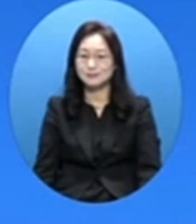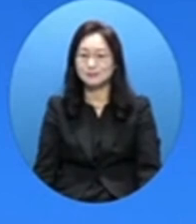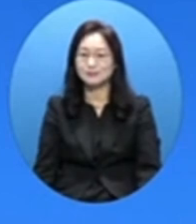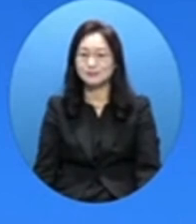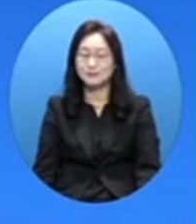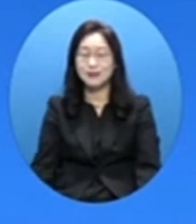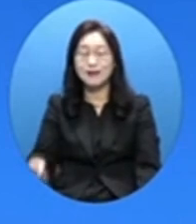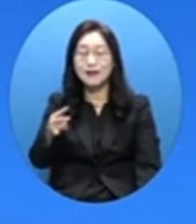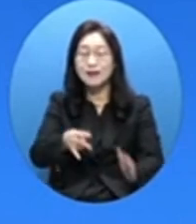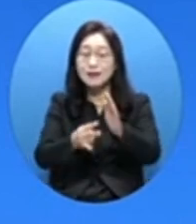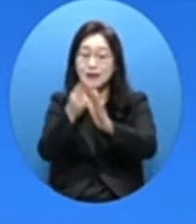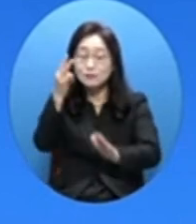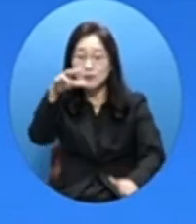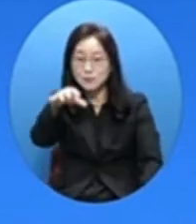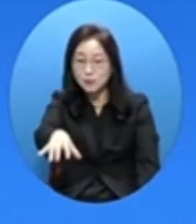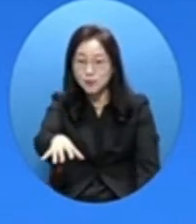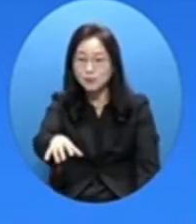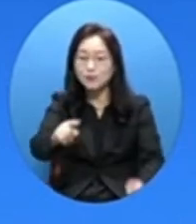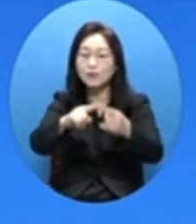예루살렘 교회에